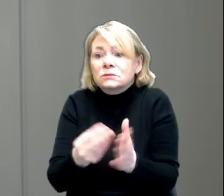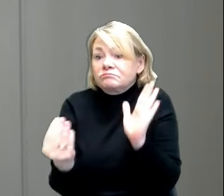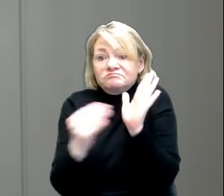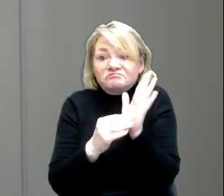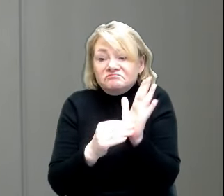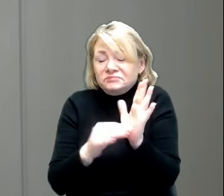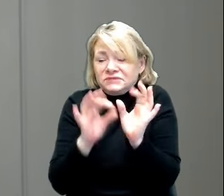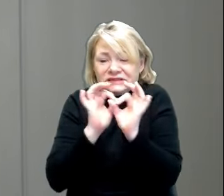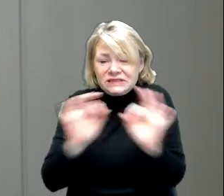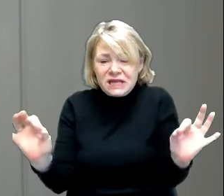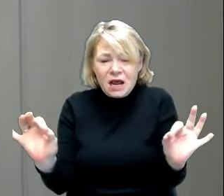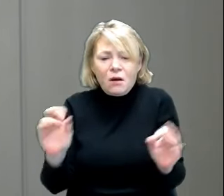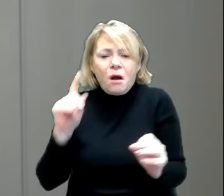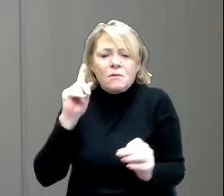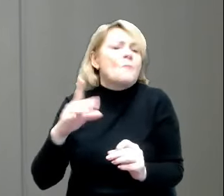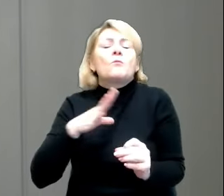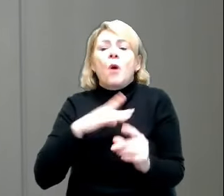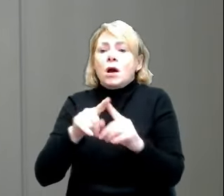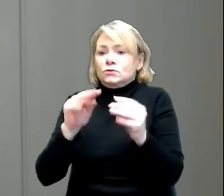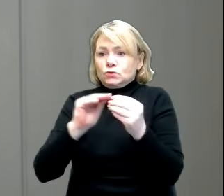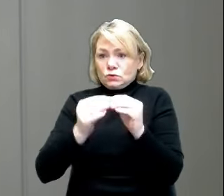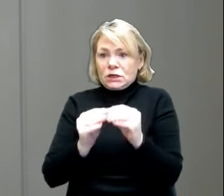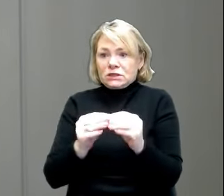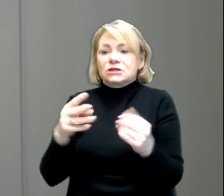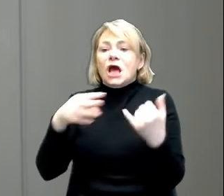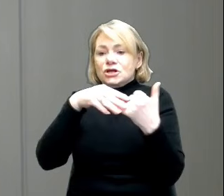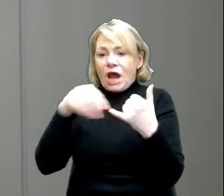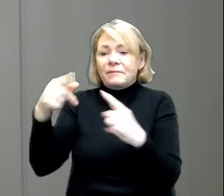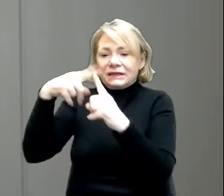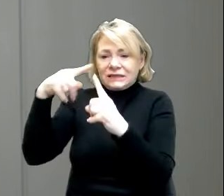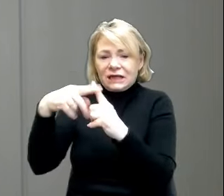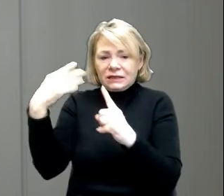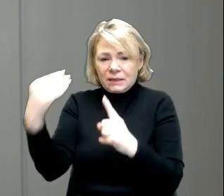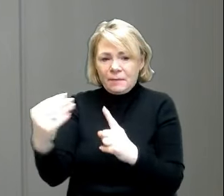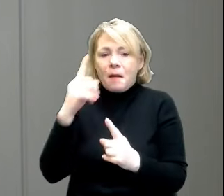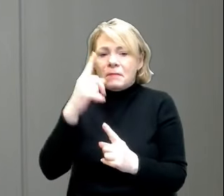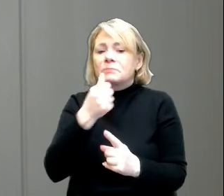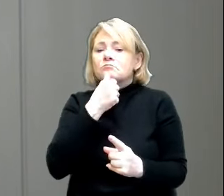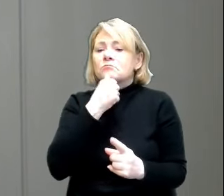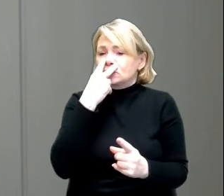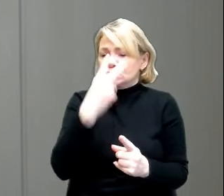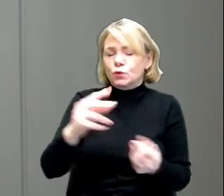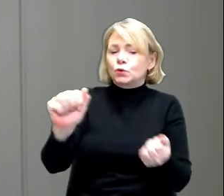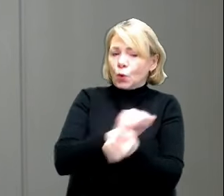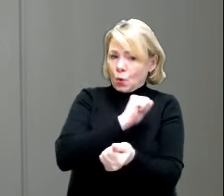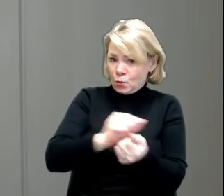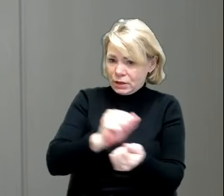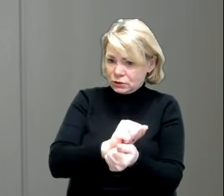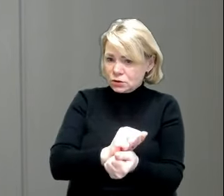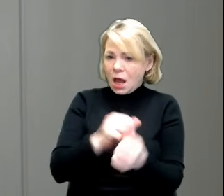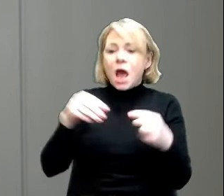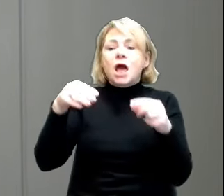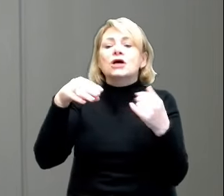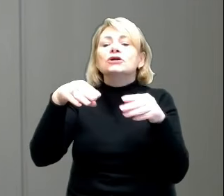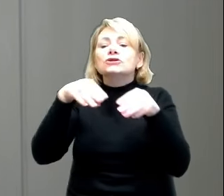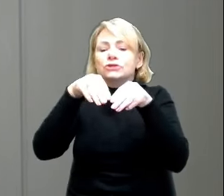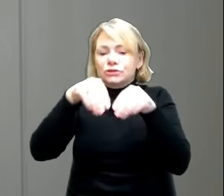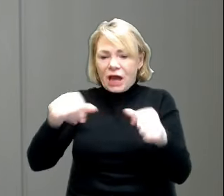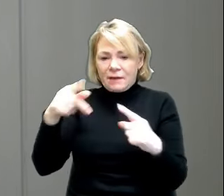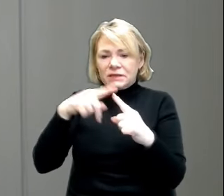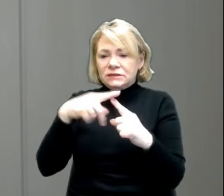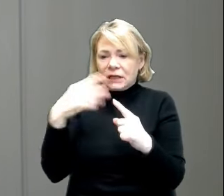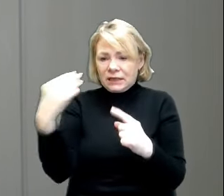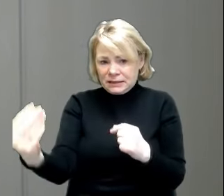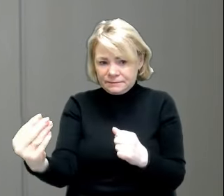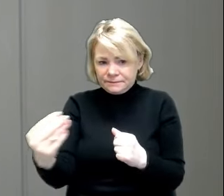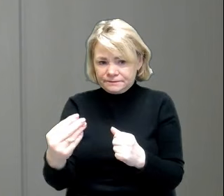sutartį su nacionalinės žemės tarnyba pateikus dokumentus nacionalinės žemės tarnybai